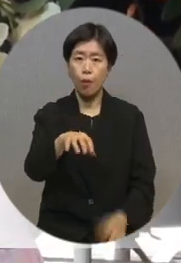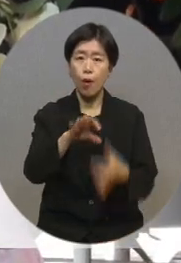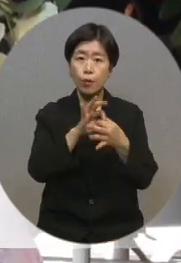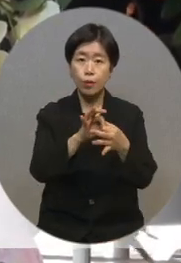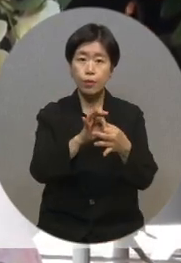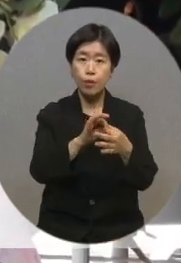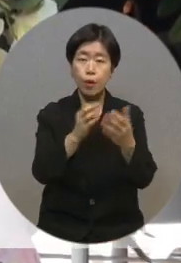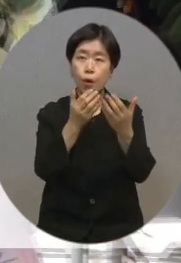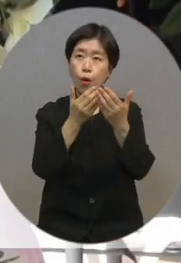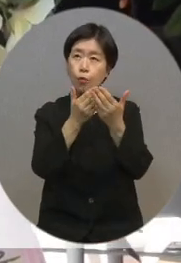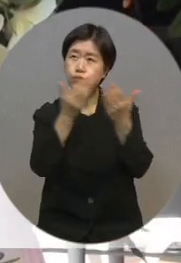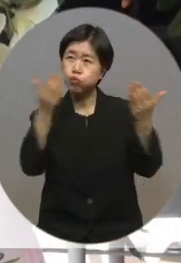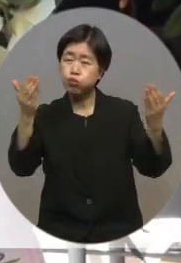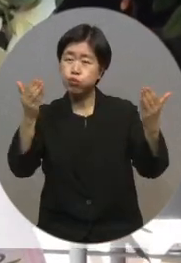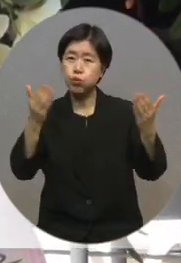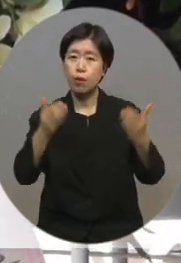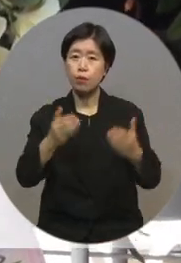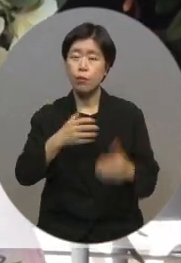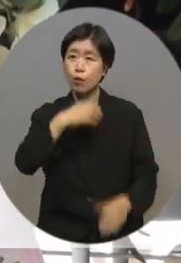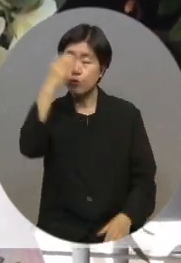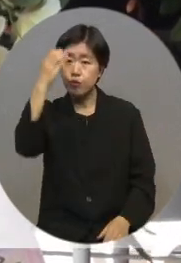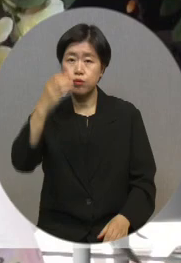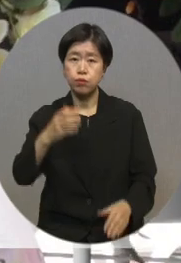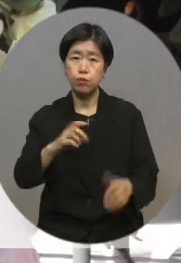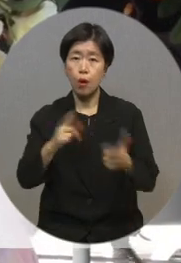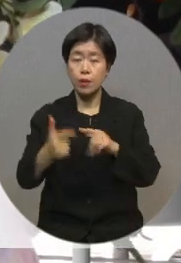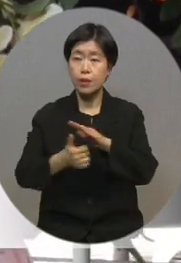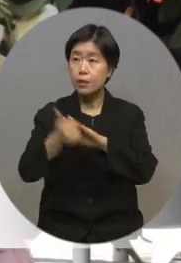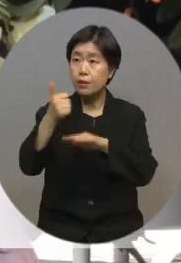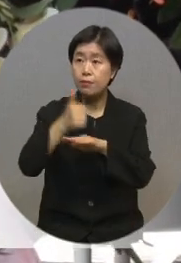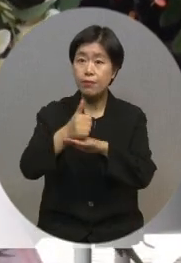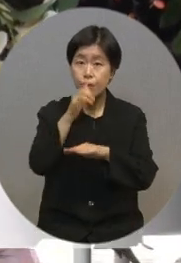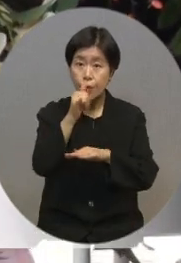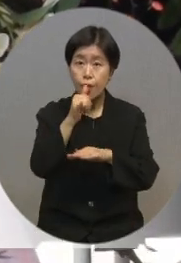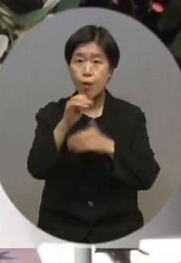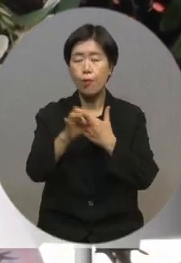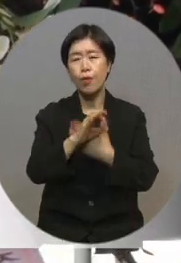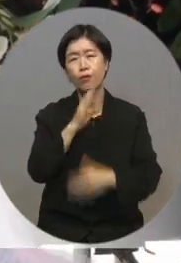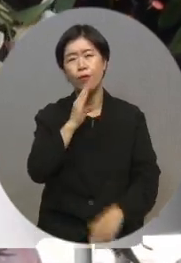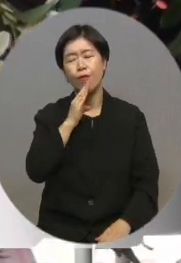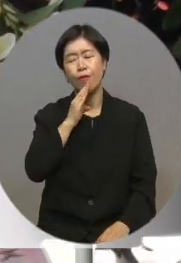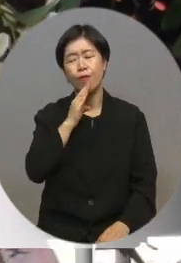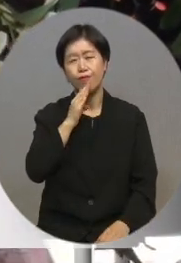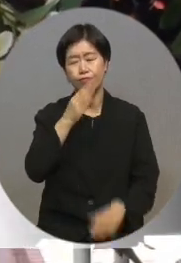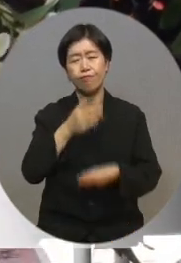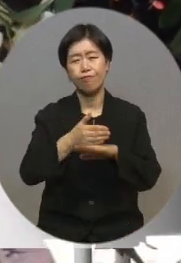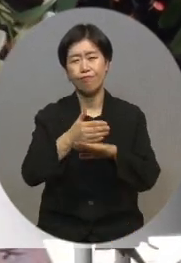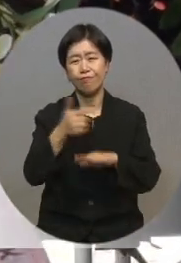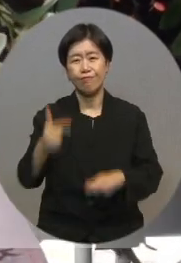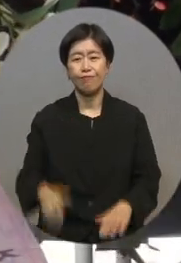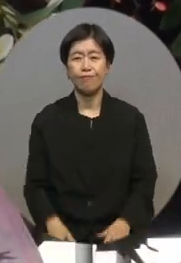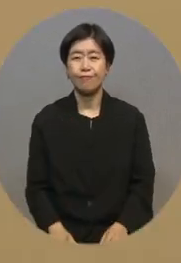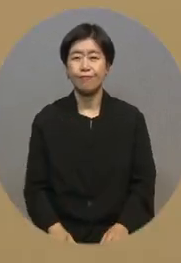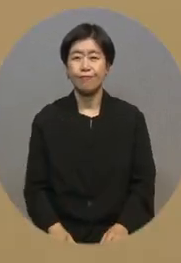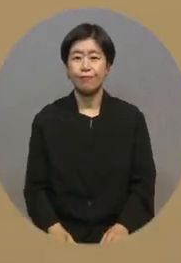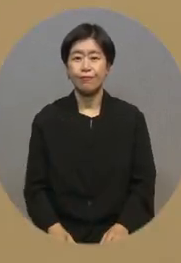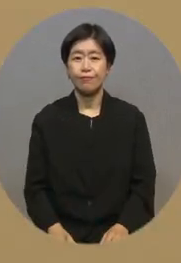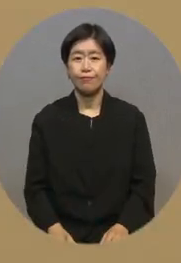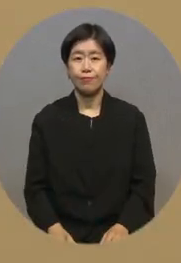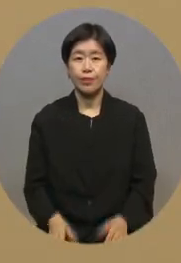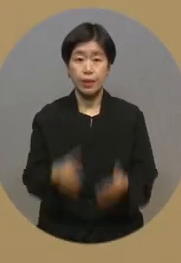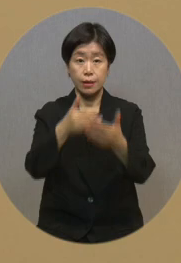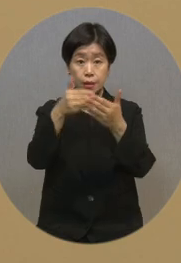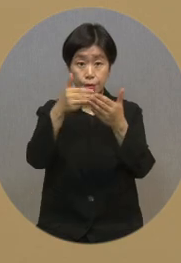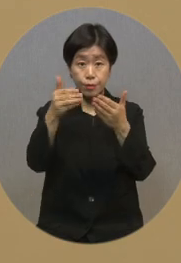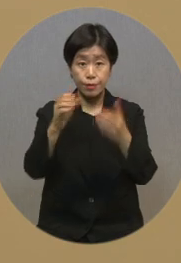싶은 그런 마음이었어요. 큰 결실을 맺게 돼서 너무 감사하게 생각하고 후원을 받은 느낌입니다. 작품의